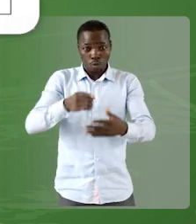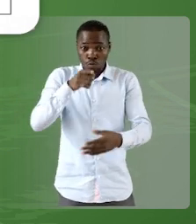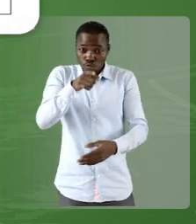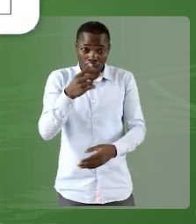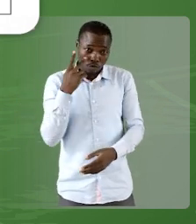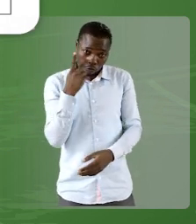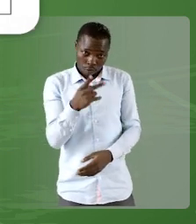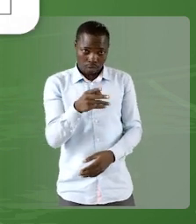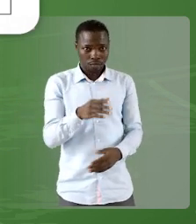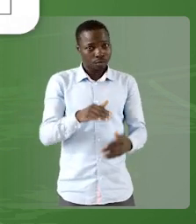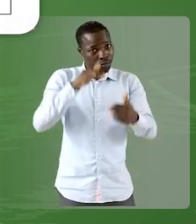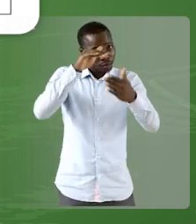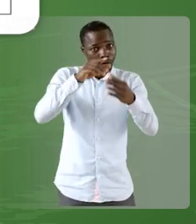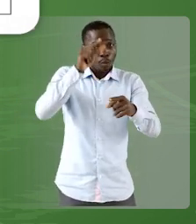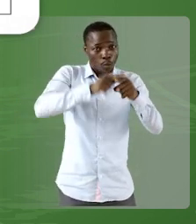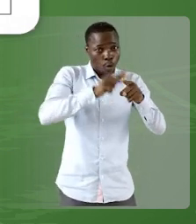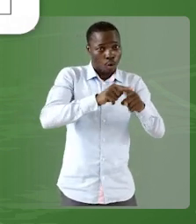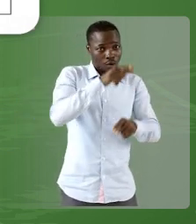voyons.